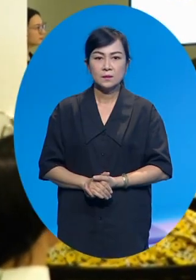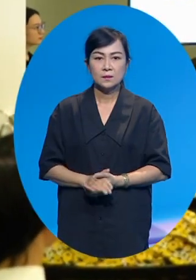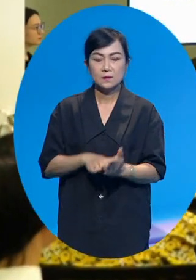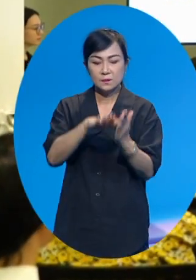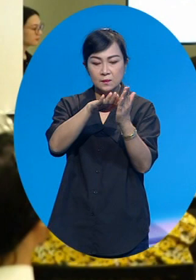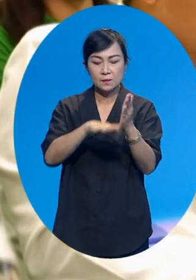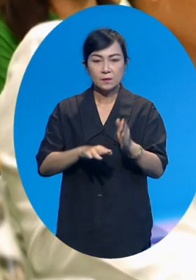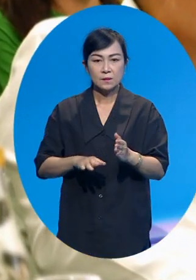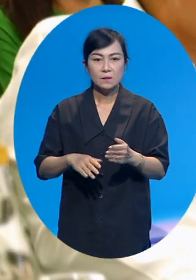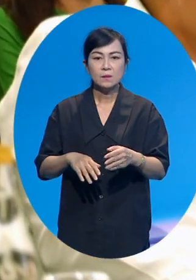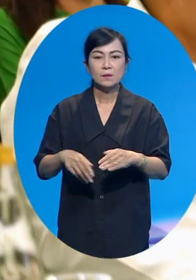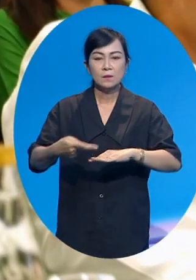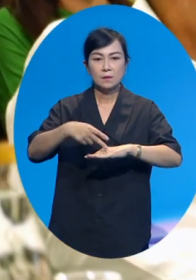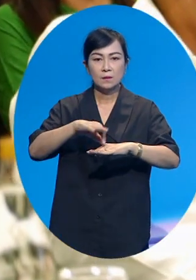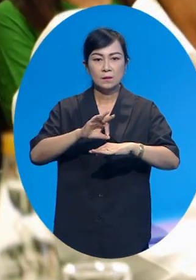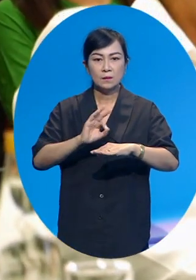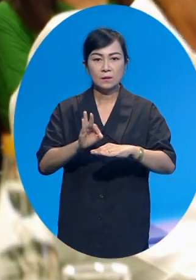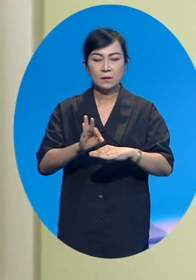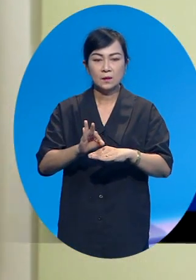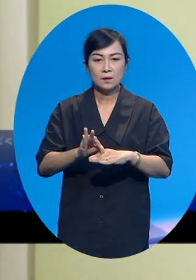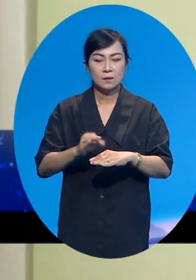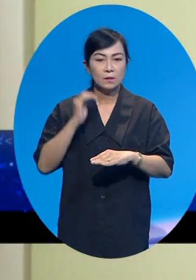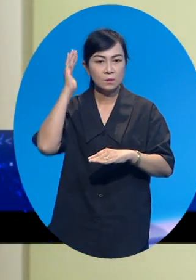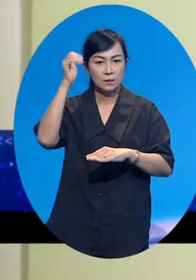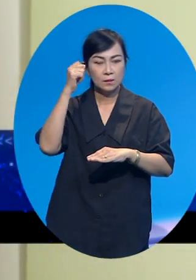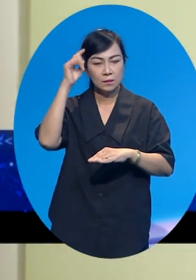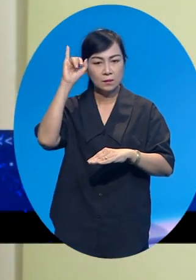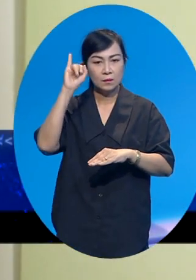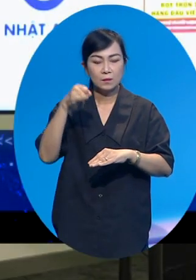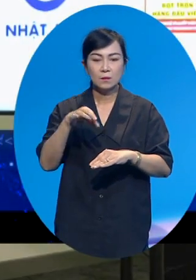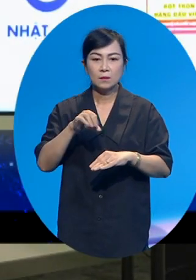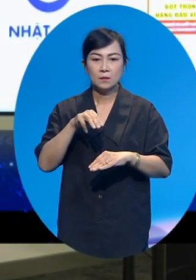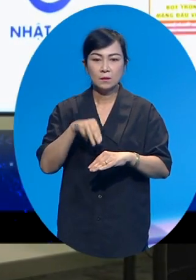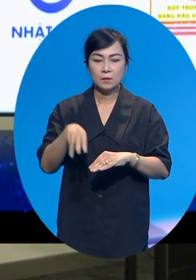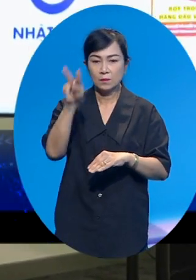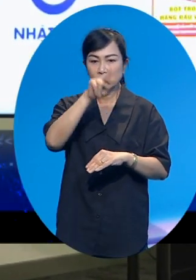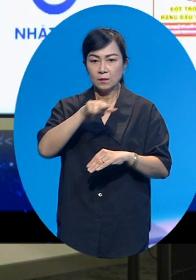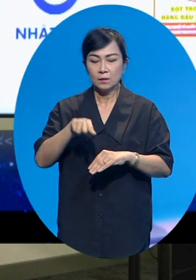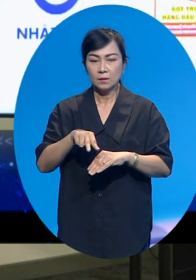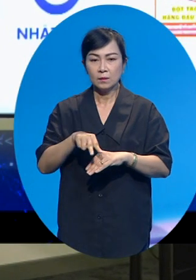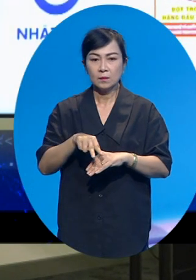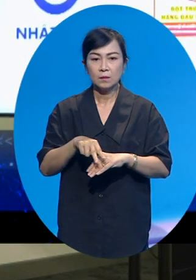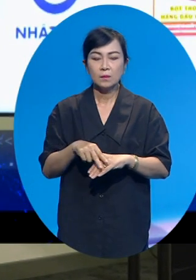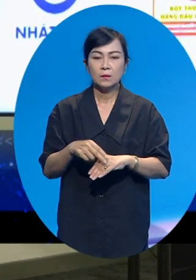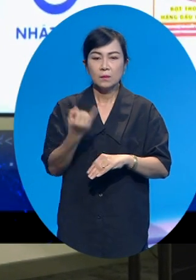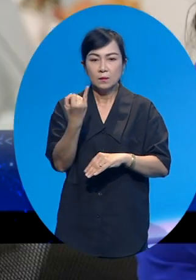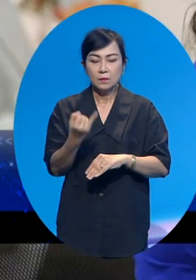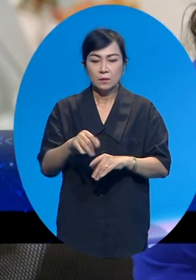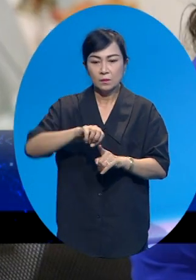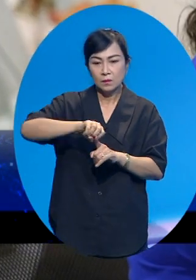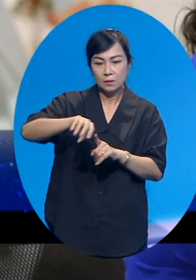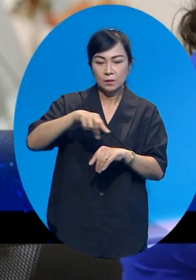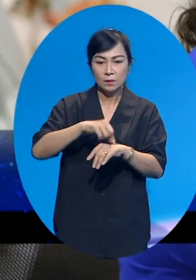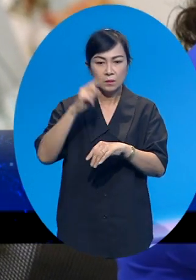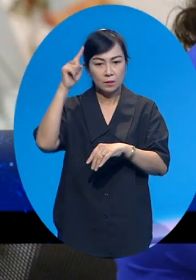Theo đó, chương trình giao lưu nghệ thuật truyền cảm hứng sẽ là điểm nhấn quan trọng của dự án Gương mặt Việt Nam. Chương trình được ghi hình thời điểm cuối năm và phát sóng vào tuần